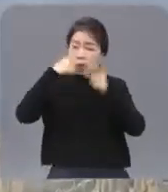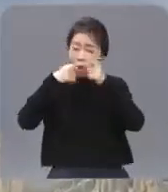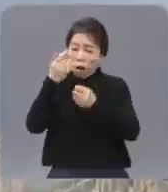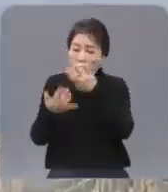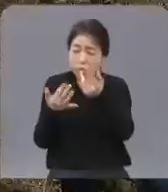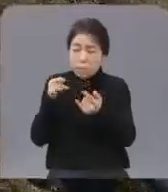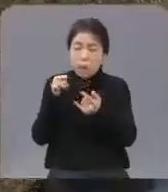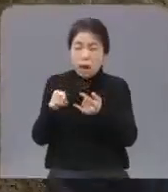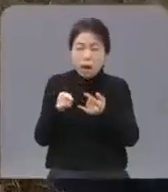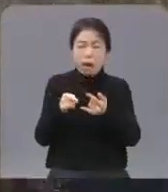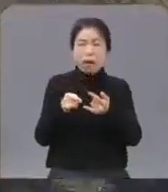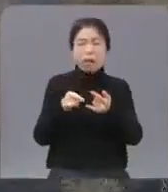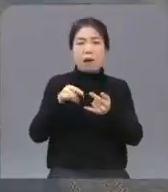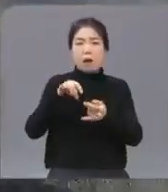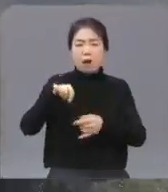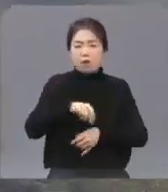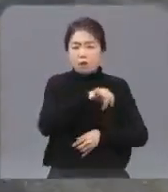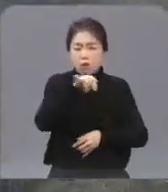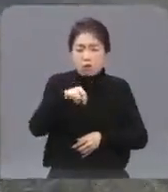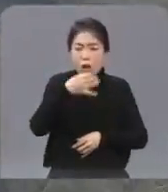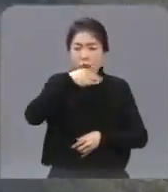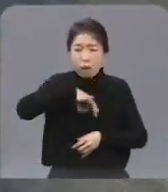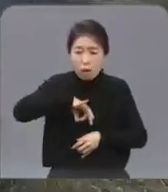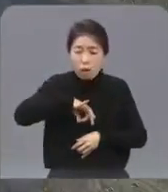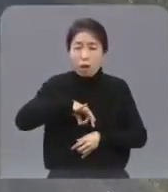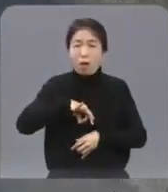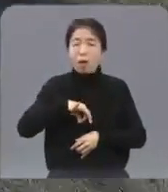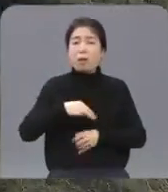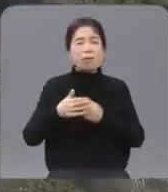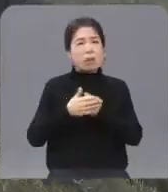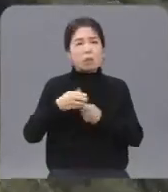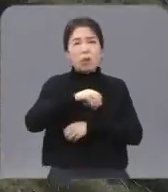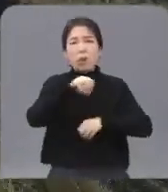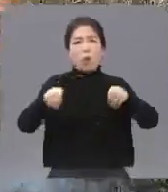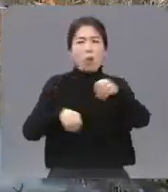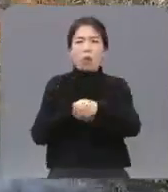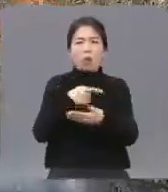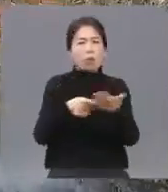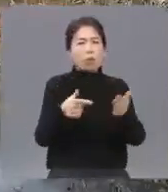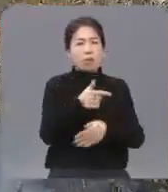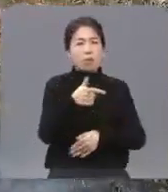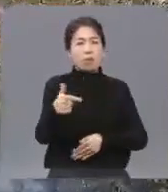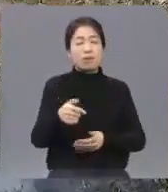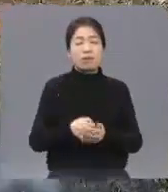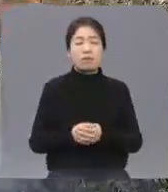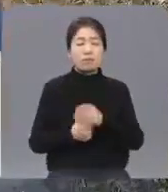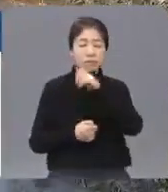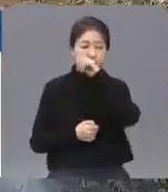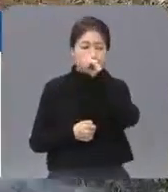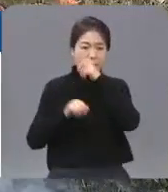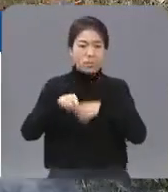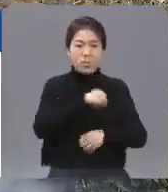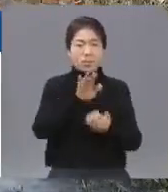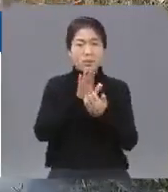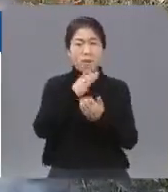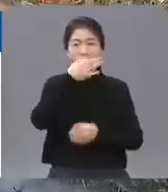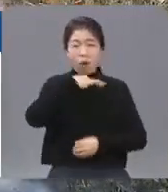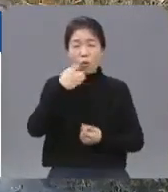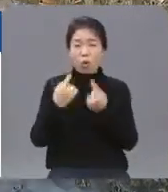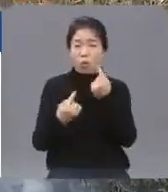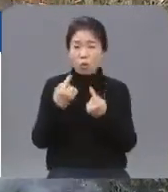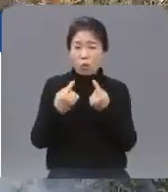농사에 도움이 되는 곤충 개체수를 줄여 득보다 실이 더 많습니다 해충 방지 효과보다